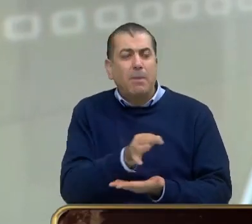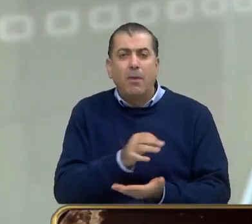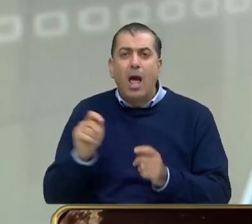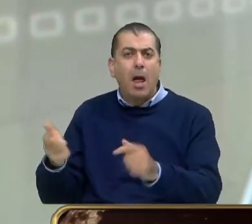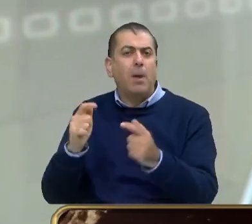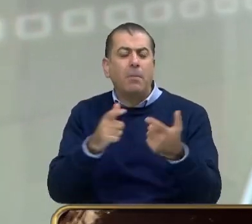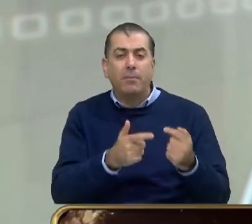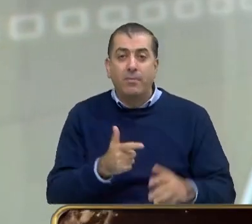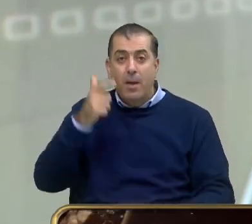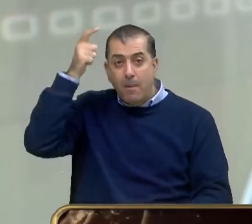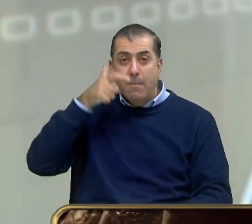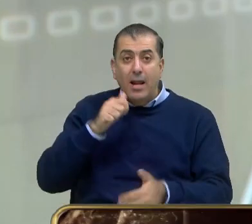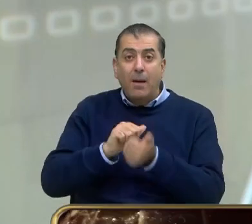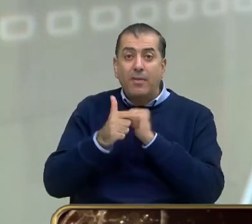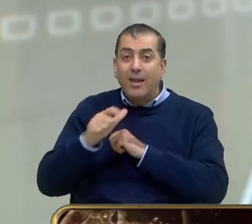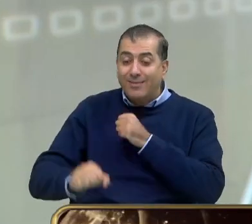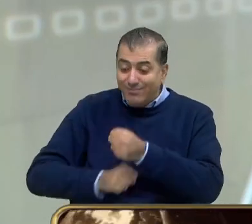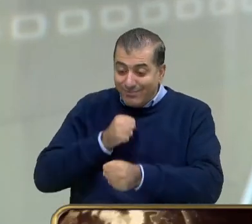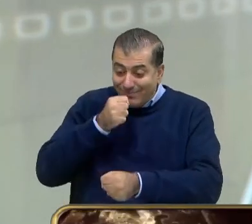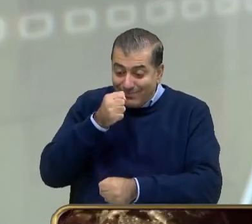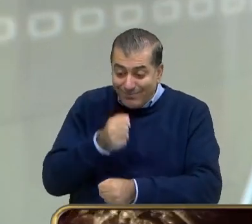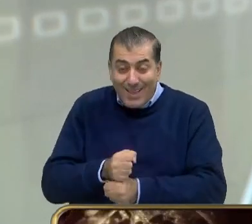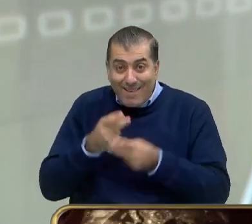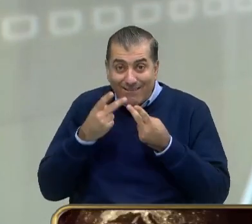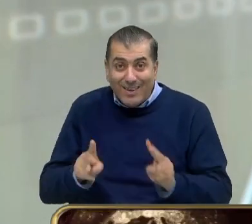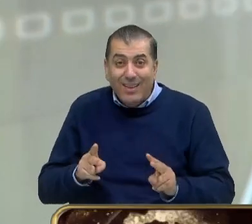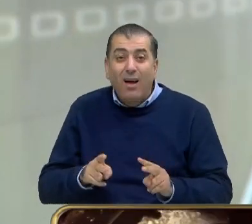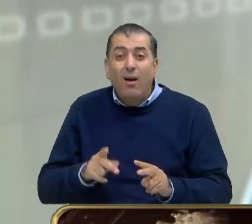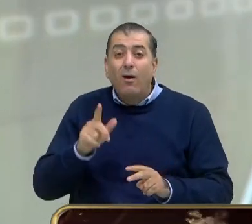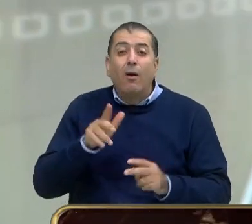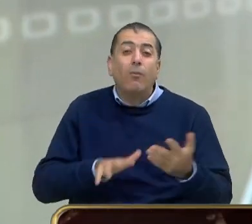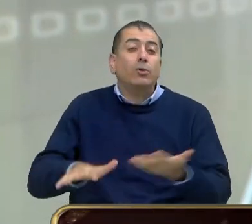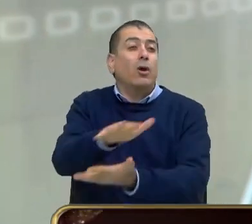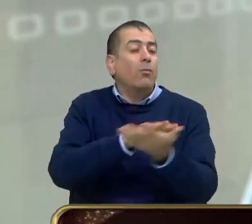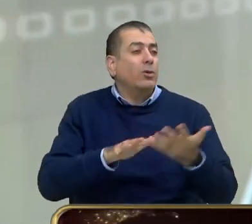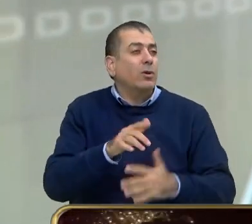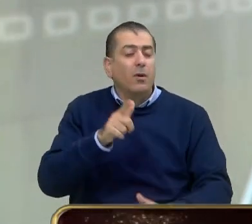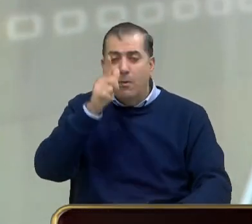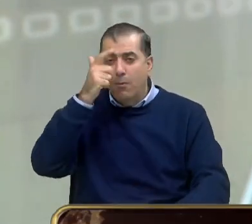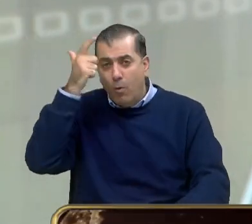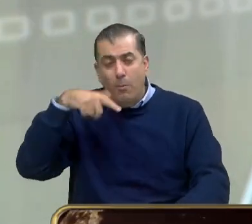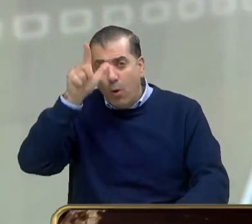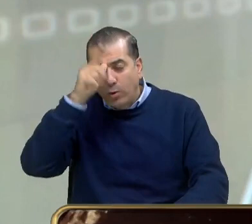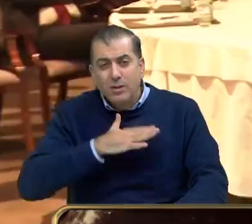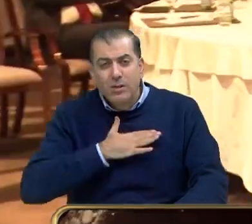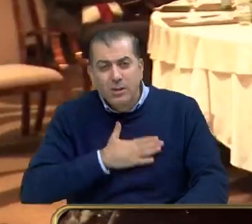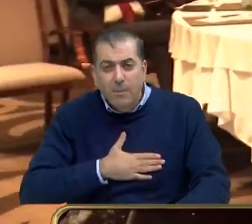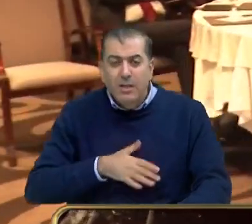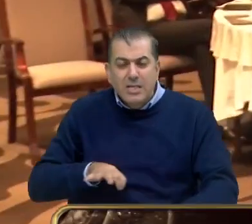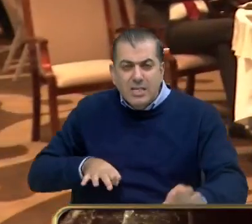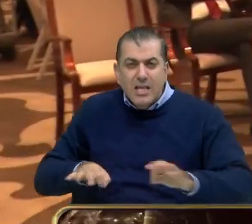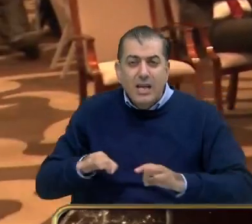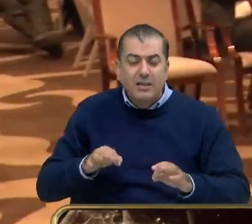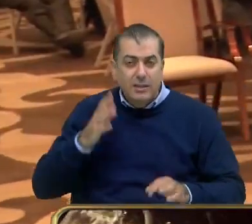فمنذ ان تسلم جلاله الملك عبد الله الثاني سلطاته الدستوريه واجه الاردن تحديات كبيره واستطاع بحكمه